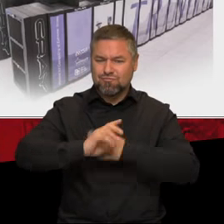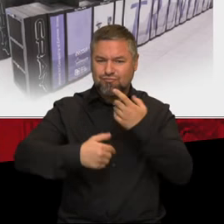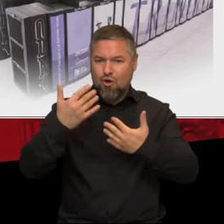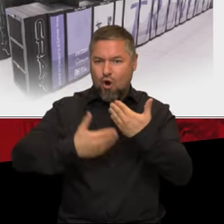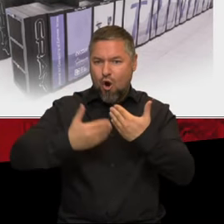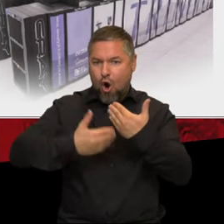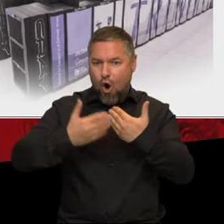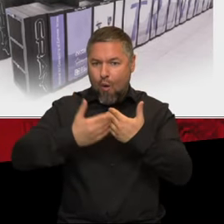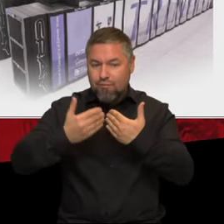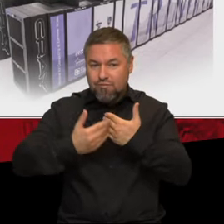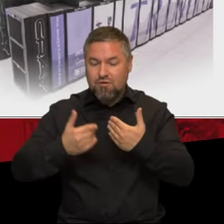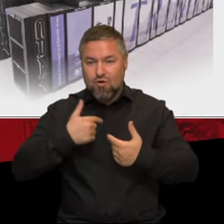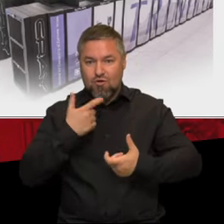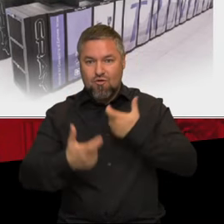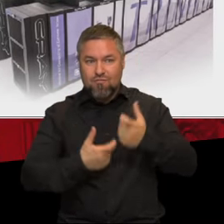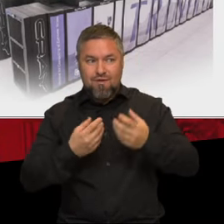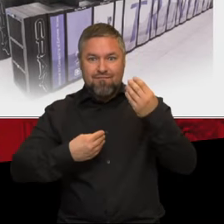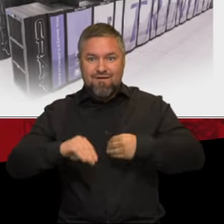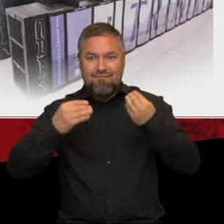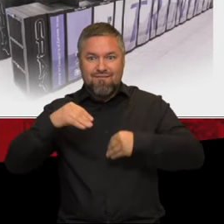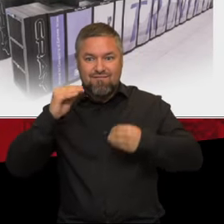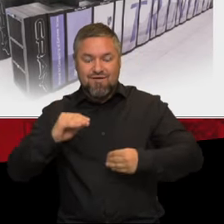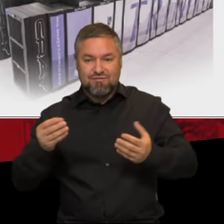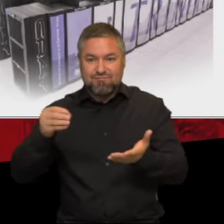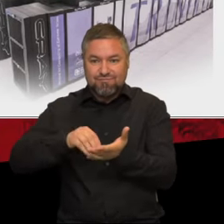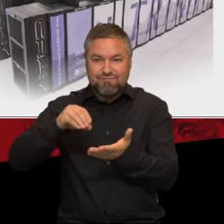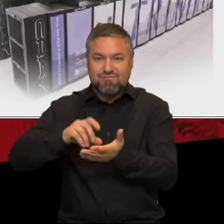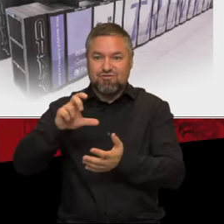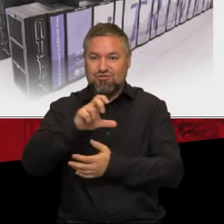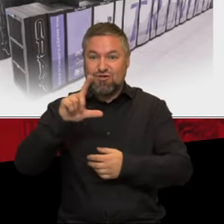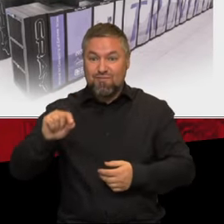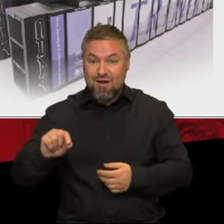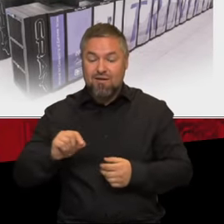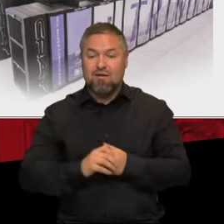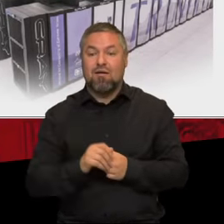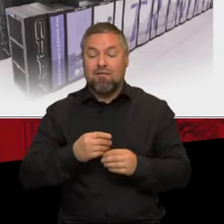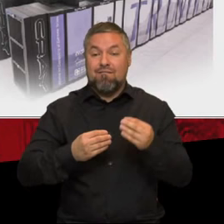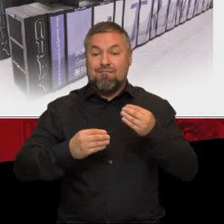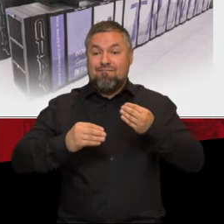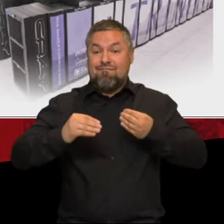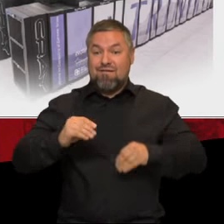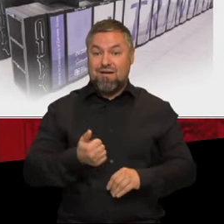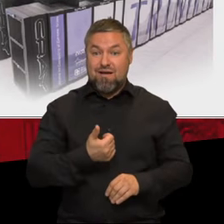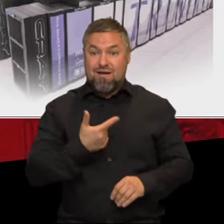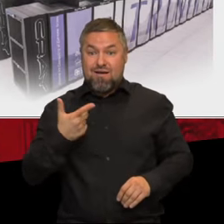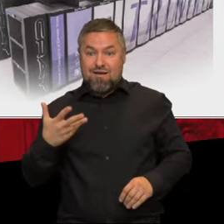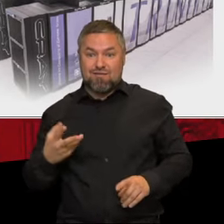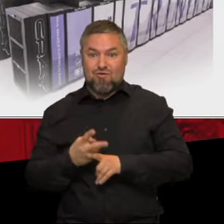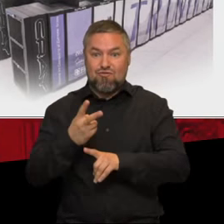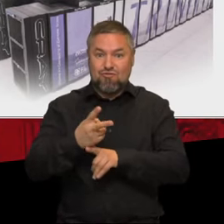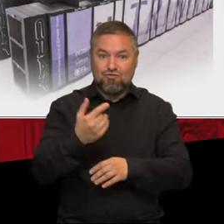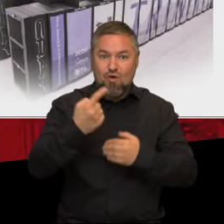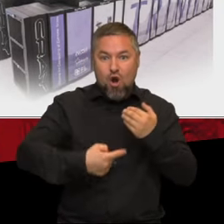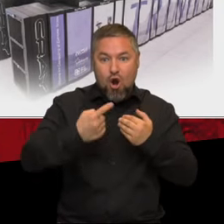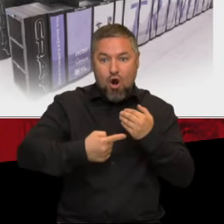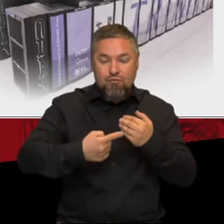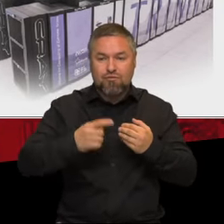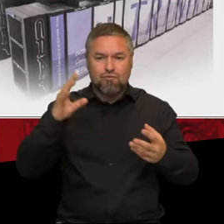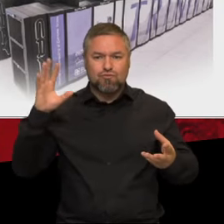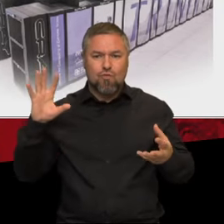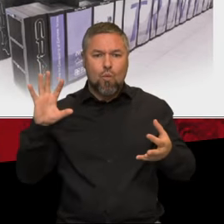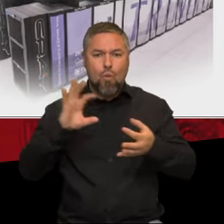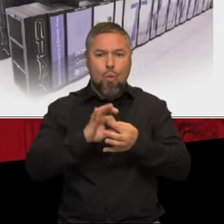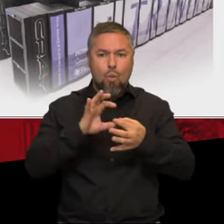mogliśmy jeszcze wówczas umieszczać coraz więcej tranzystorów na chipie, i zwiększając liczbę dostępnych jednostek obliczeniowych, czyli